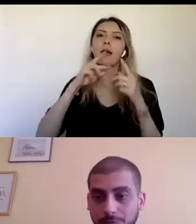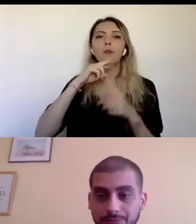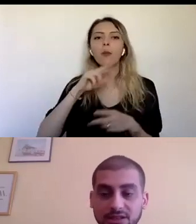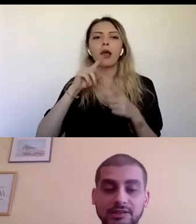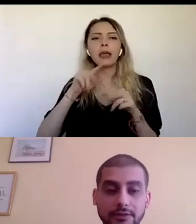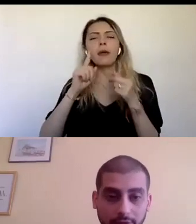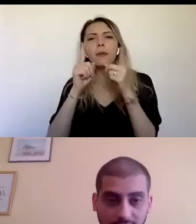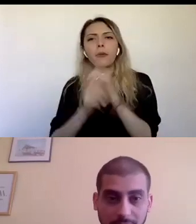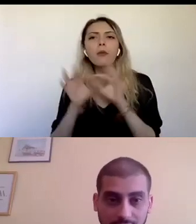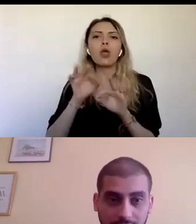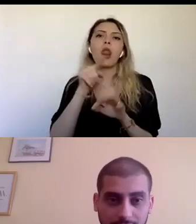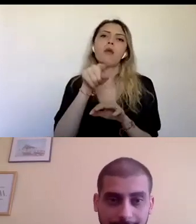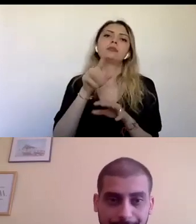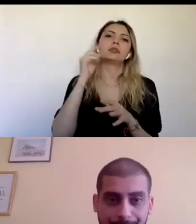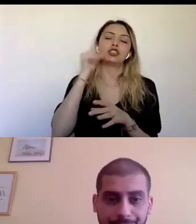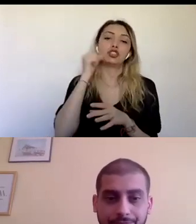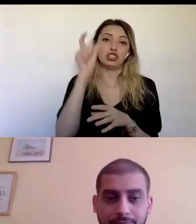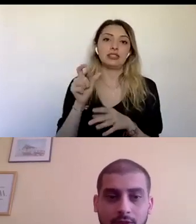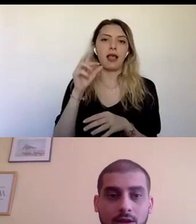tümü kişisel veri olarak geçmektedir.